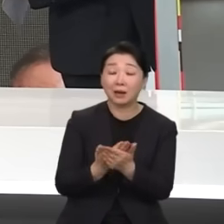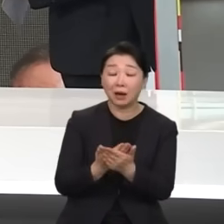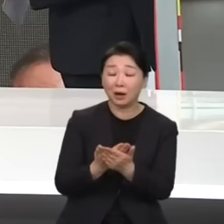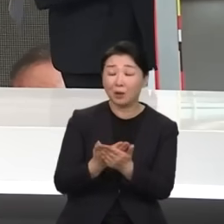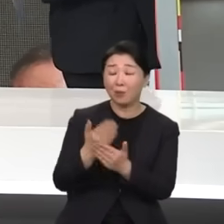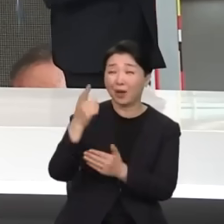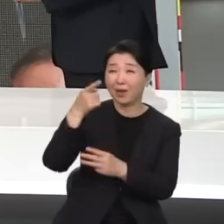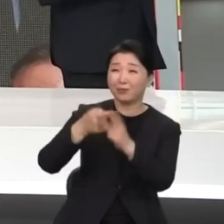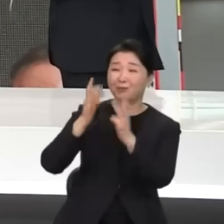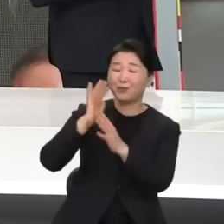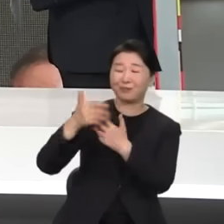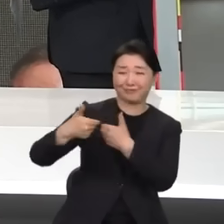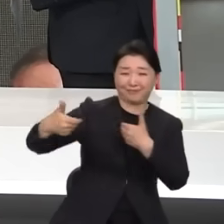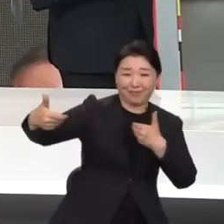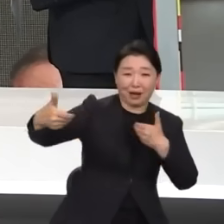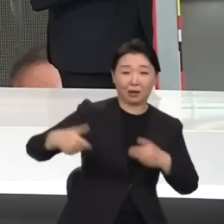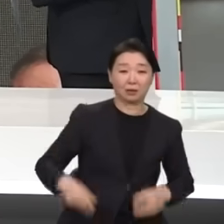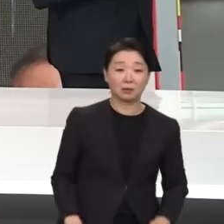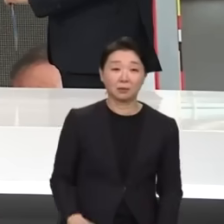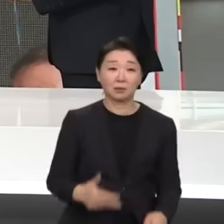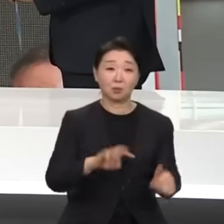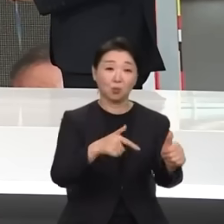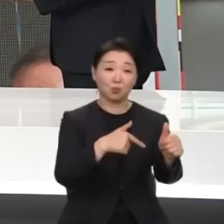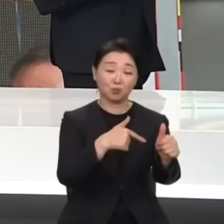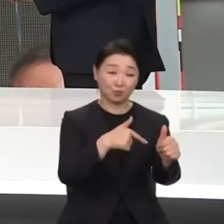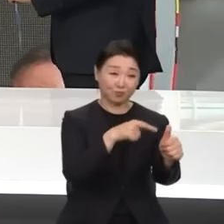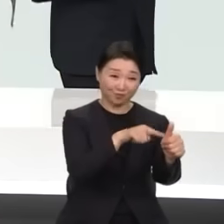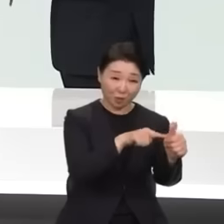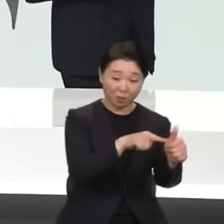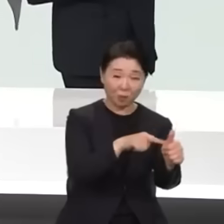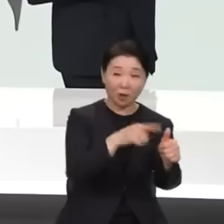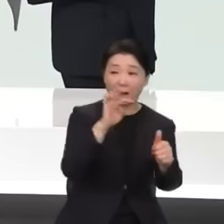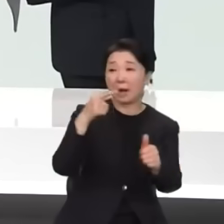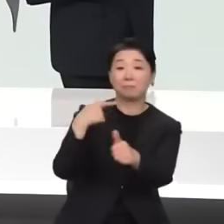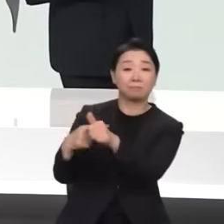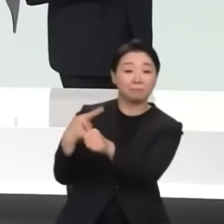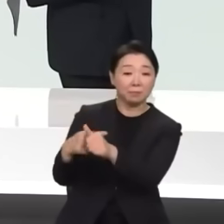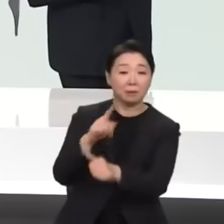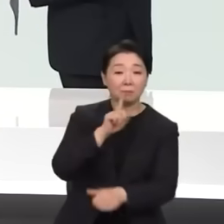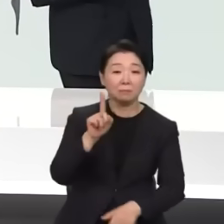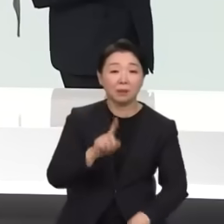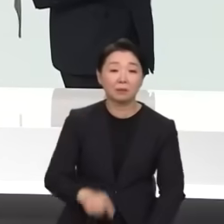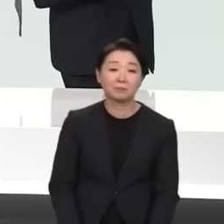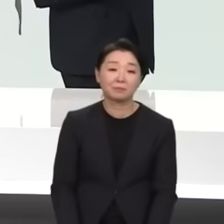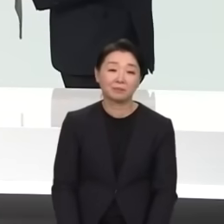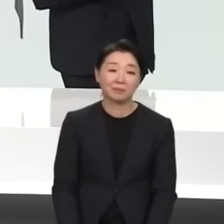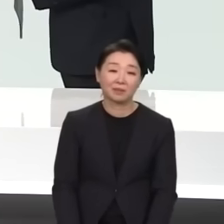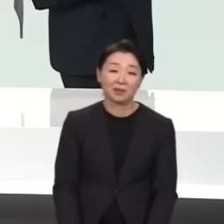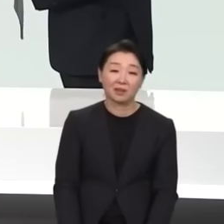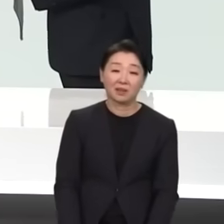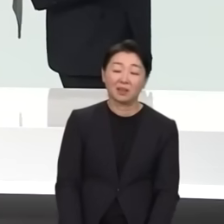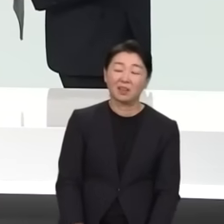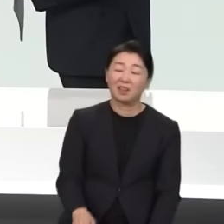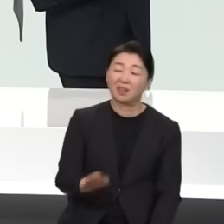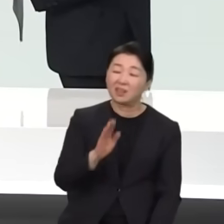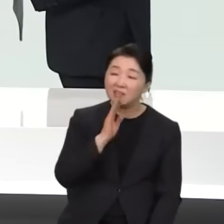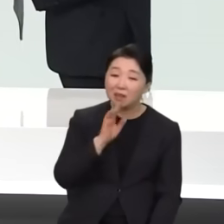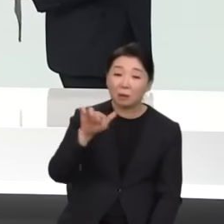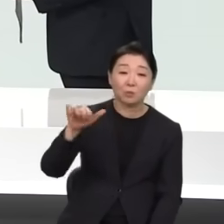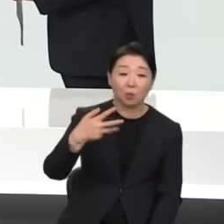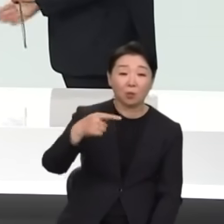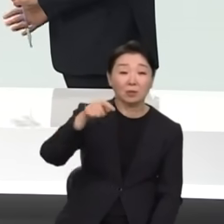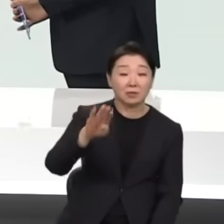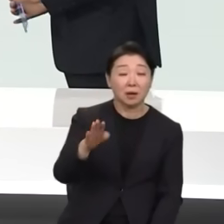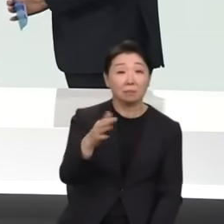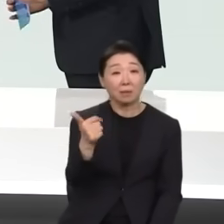거리두기 하면서 자, 그러자 이에 대해서 조국 대표가 비판을 하면서 이렇게 얘기를 했습니다. 참 꼴잡하다. 꼴잡하다는